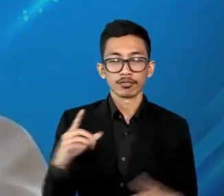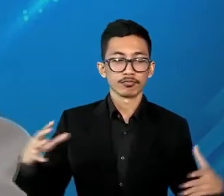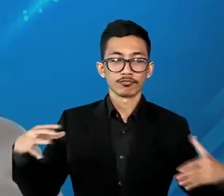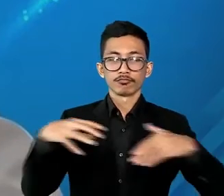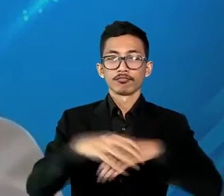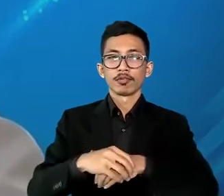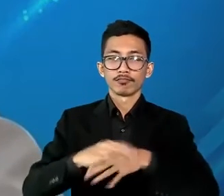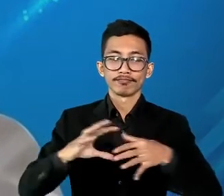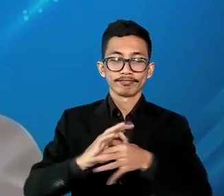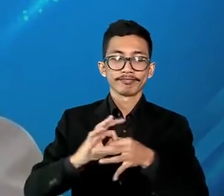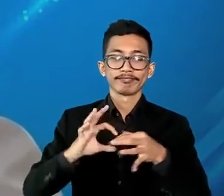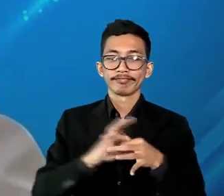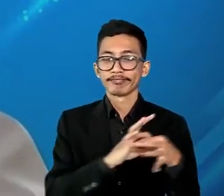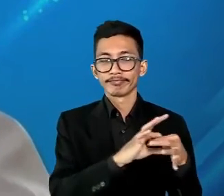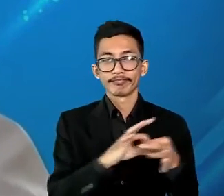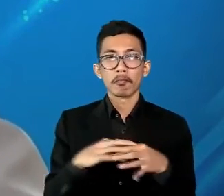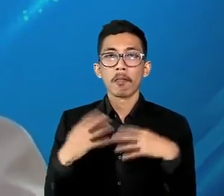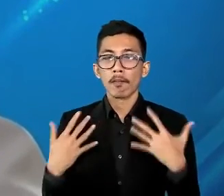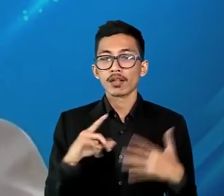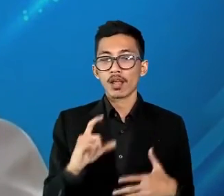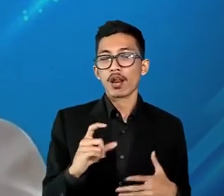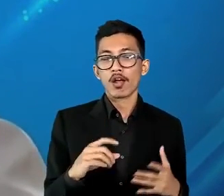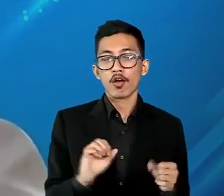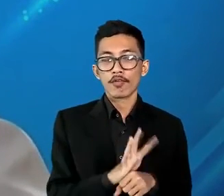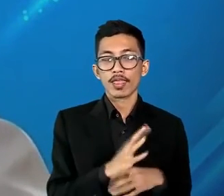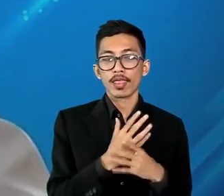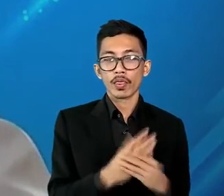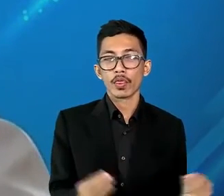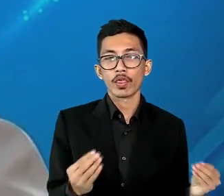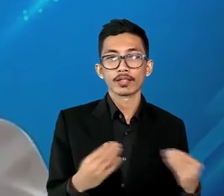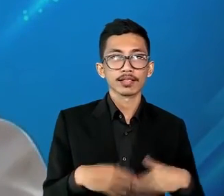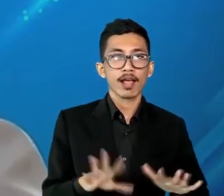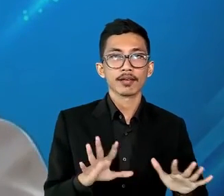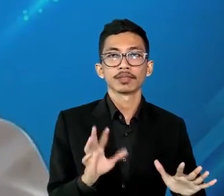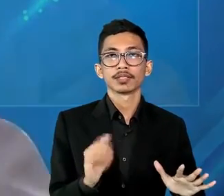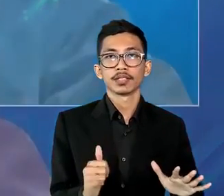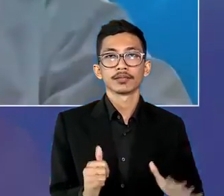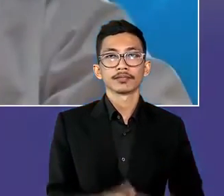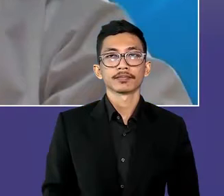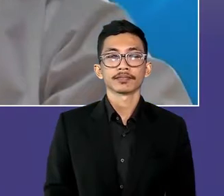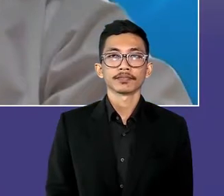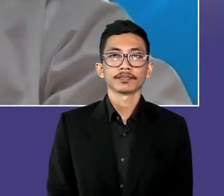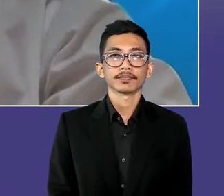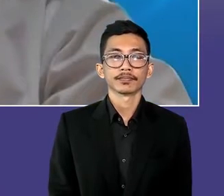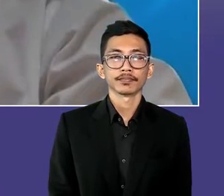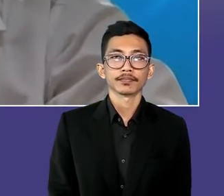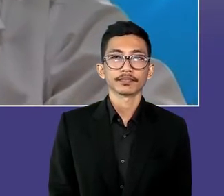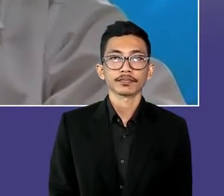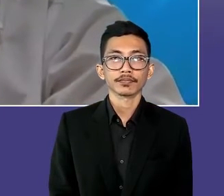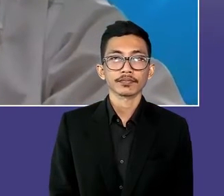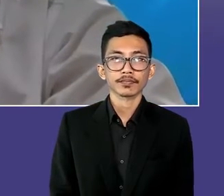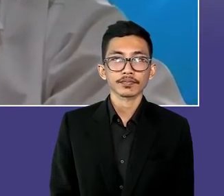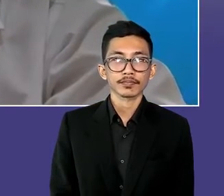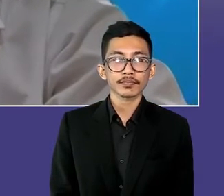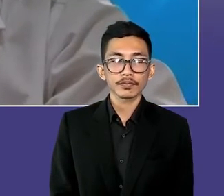bersatu bagaimana caranya COVID ini bisa kita selesai. Baik dokter, kalau bicara mengenai skenario terburuk, kira-kira itu,